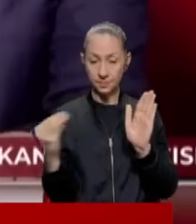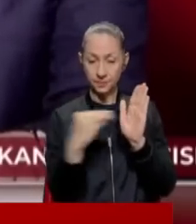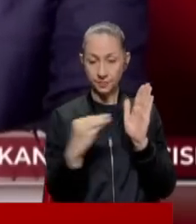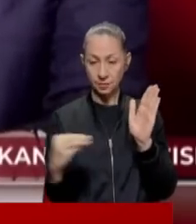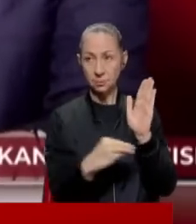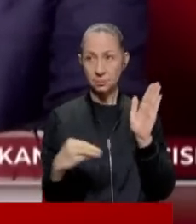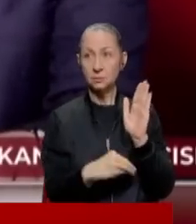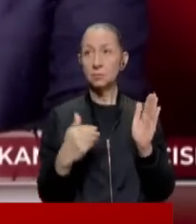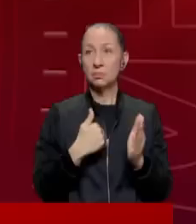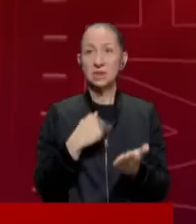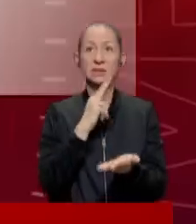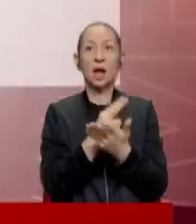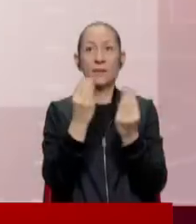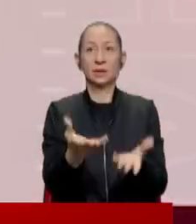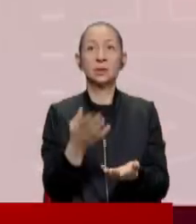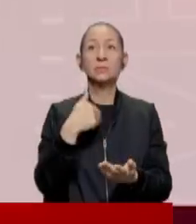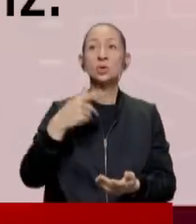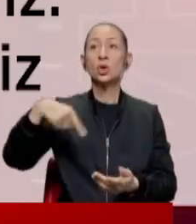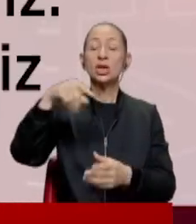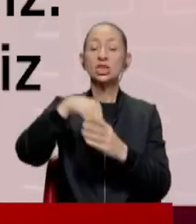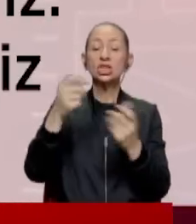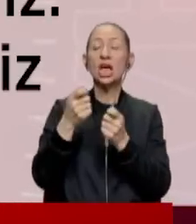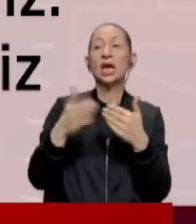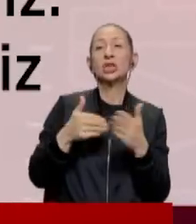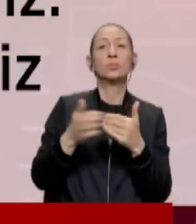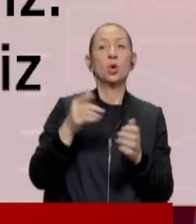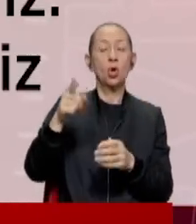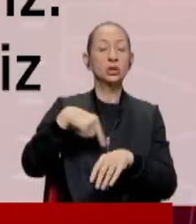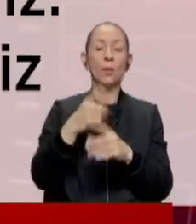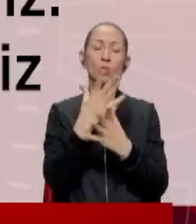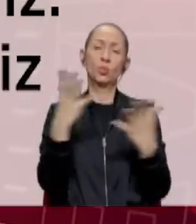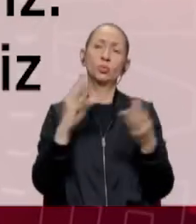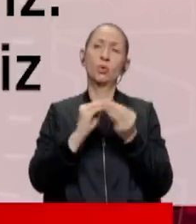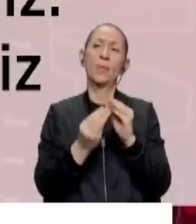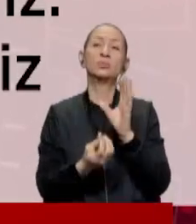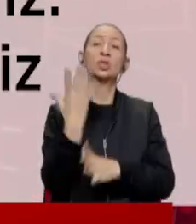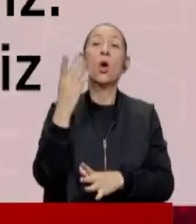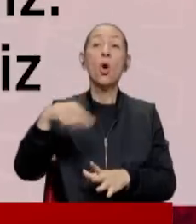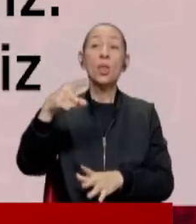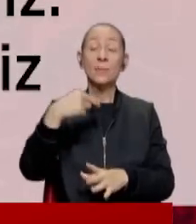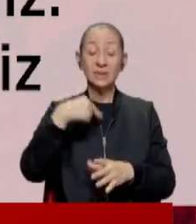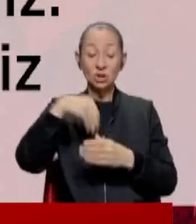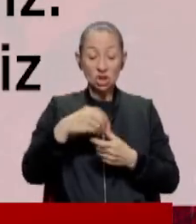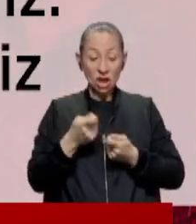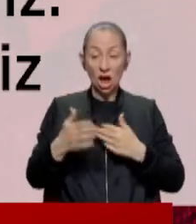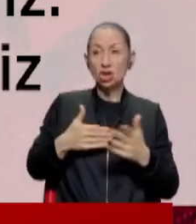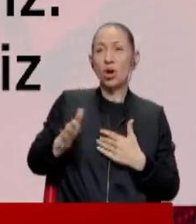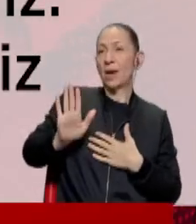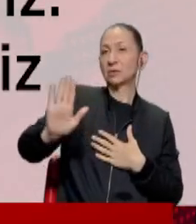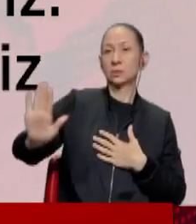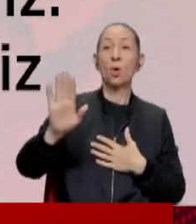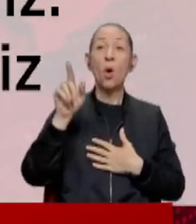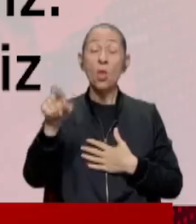isimlerin kararını biz verdik biz onların içişlerine karışamayız O zaman çok büyük sıkıntı çıkar onlar da bizim iç işlerimize